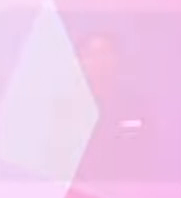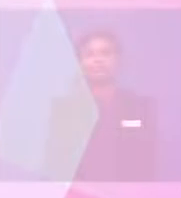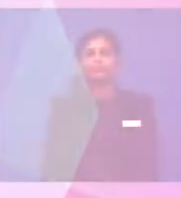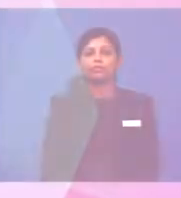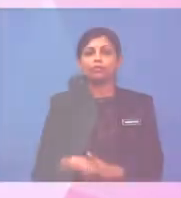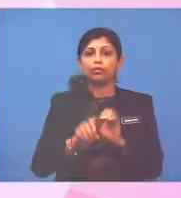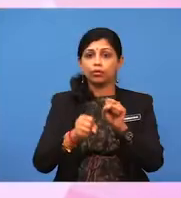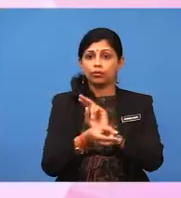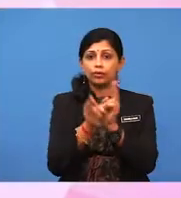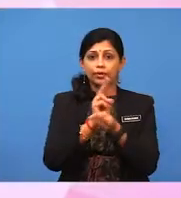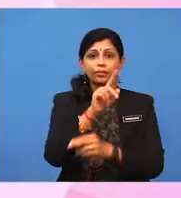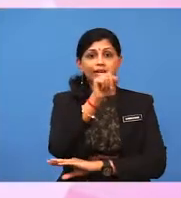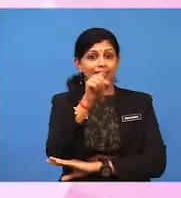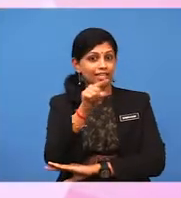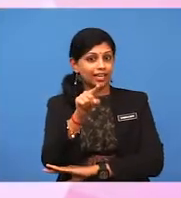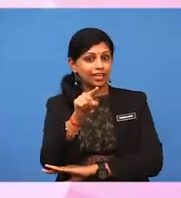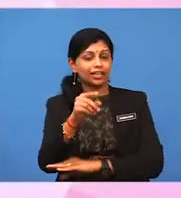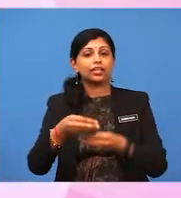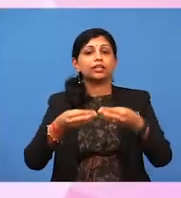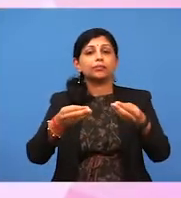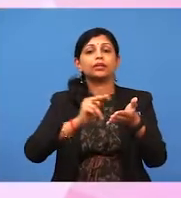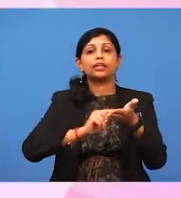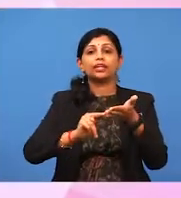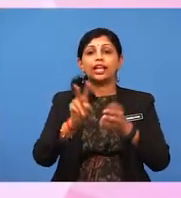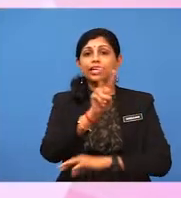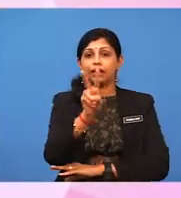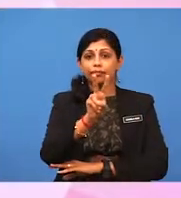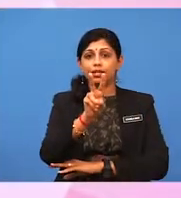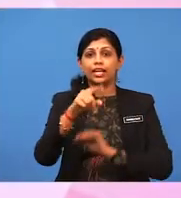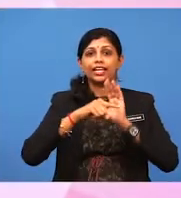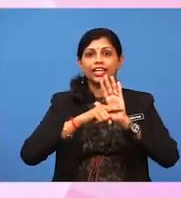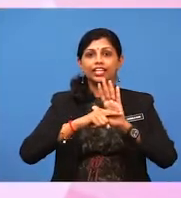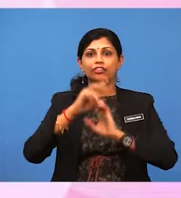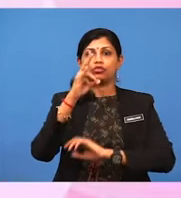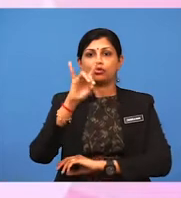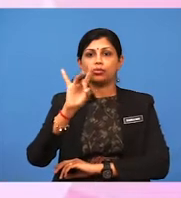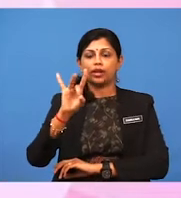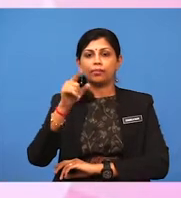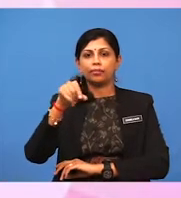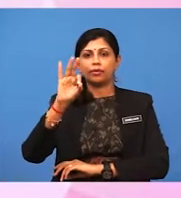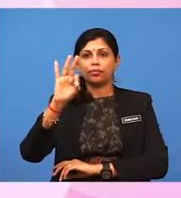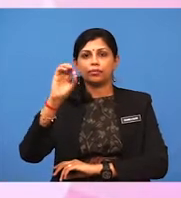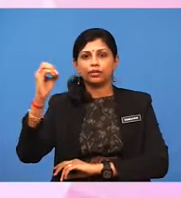78.90. Pemboleh ubah z diberi nilai double iaitu negatif